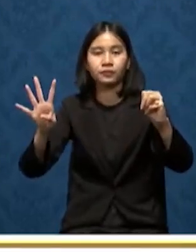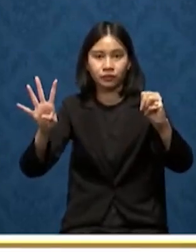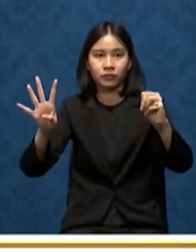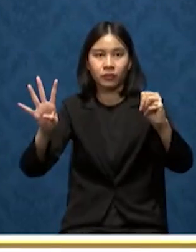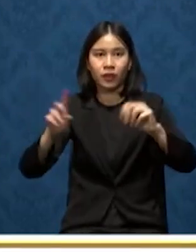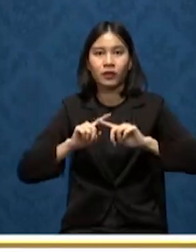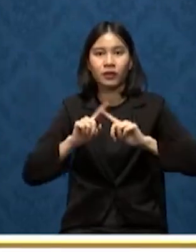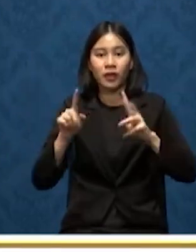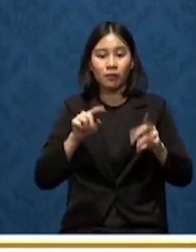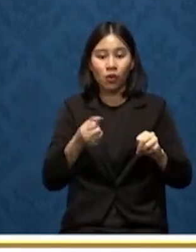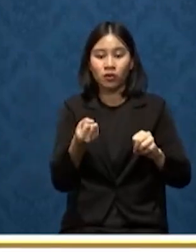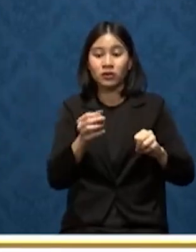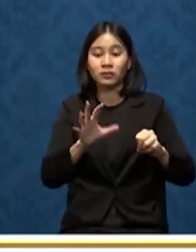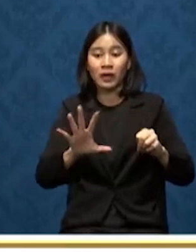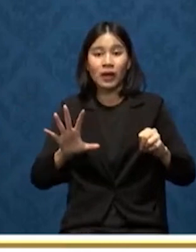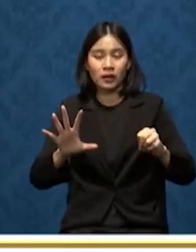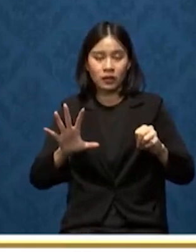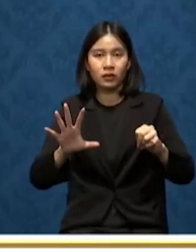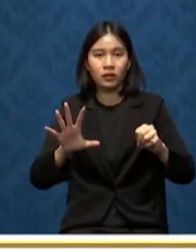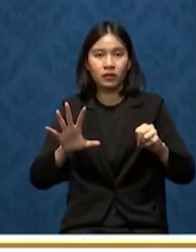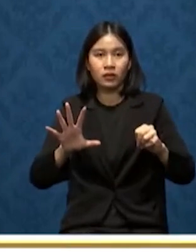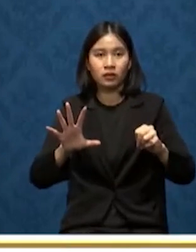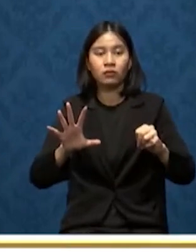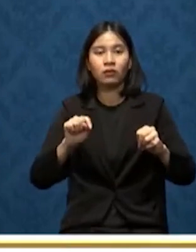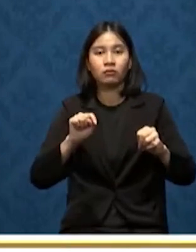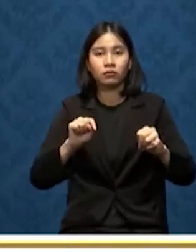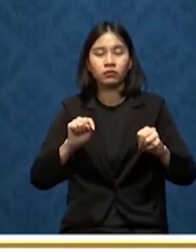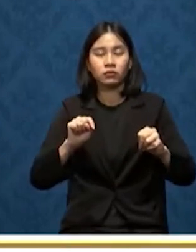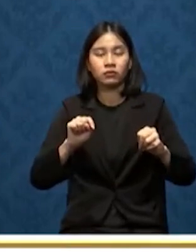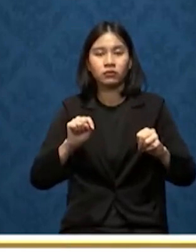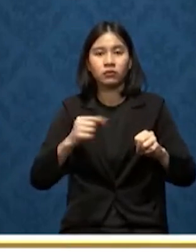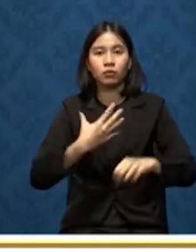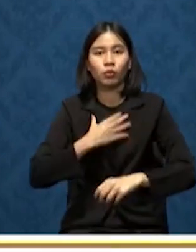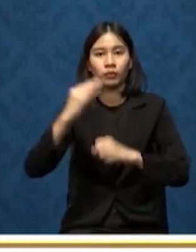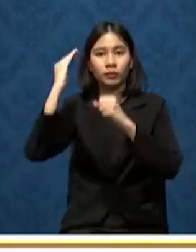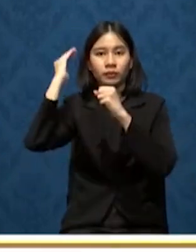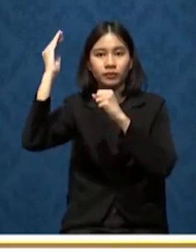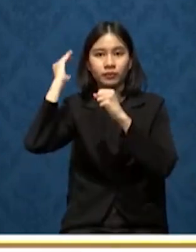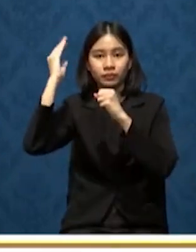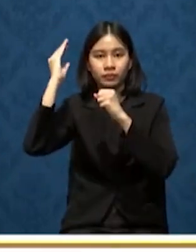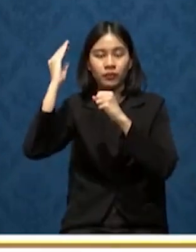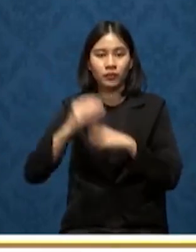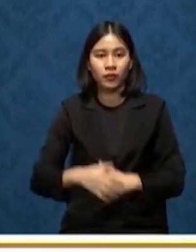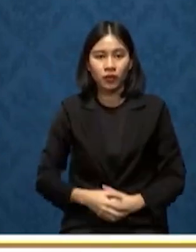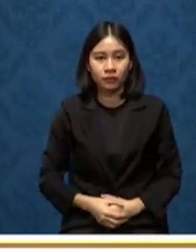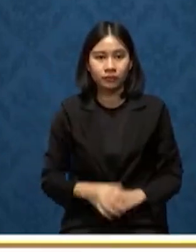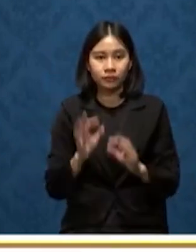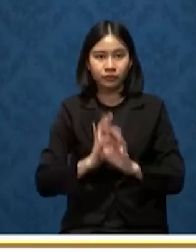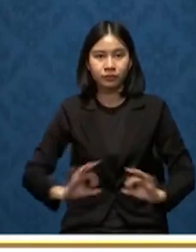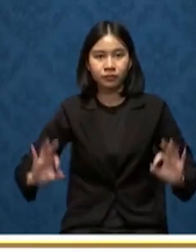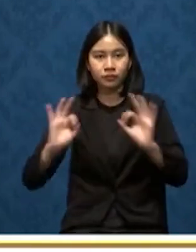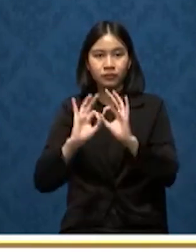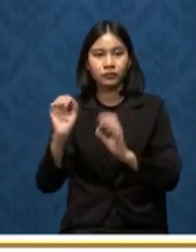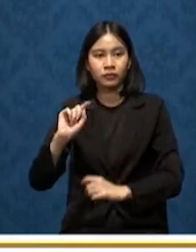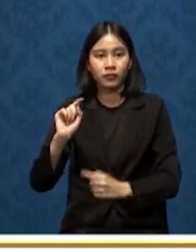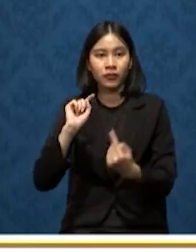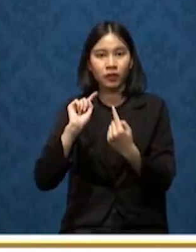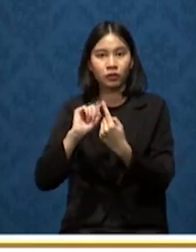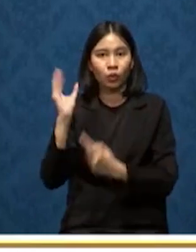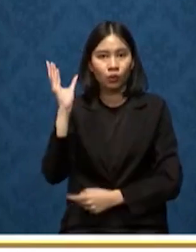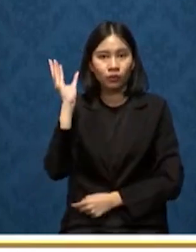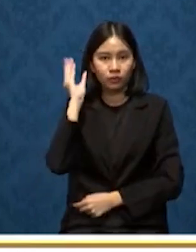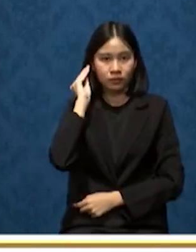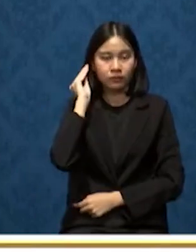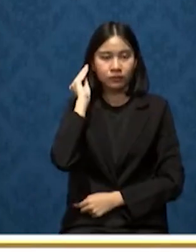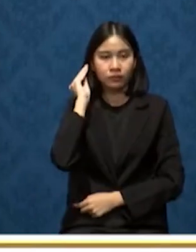แต่ 15 ไปแล้วเี่ครัเป็นสิ่งที่ผมจะอาธิปลายนะครับโยเฉพาะประเด็นเรื่องการรัฟังครัท่